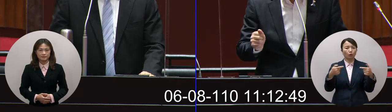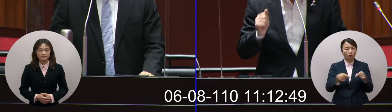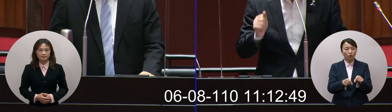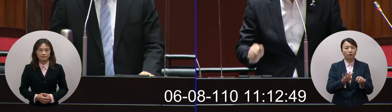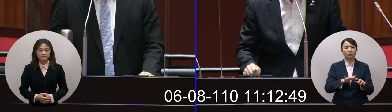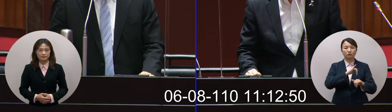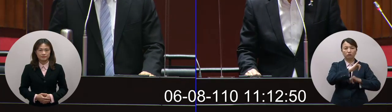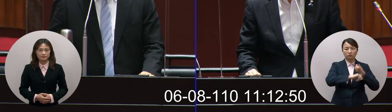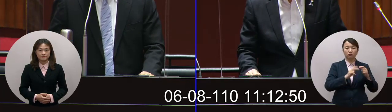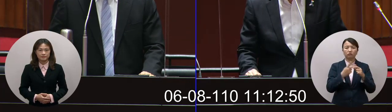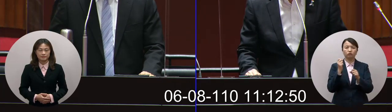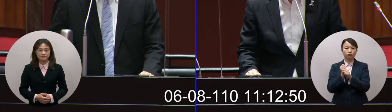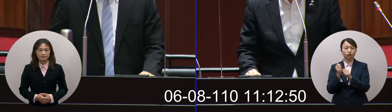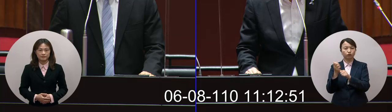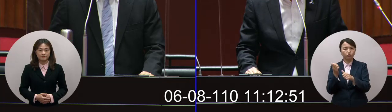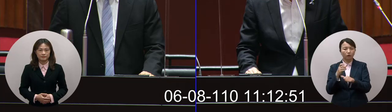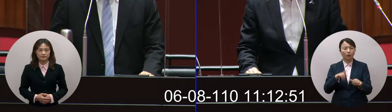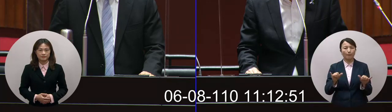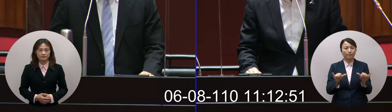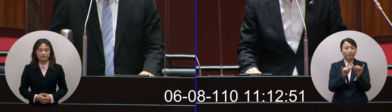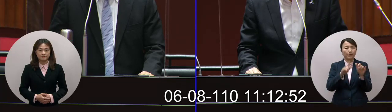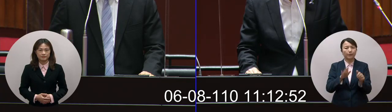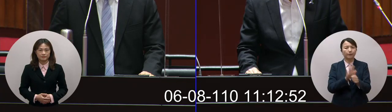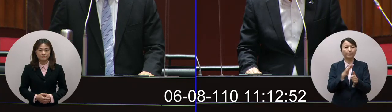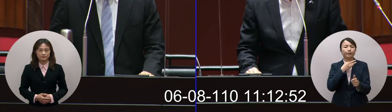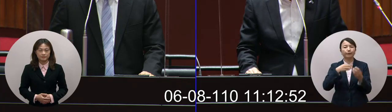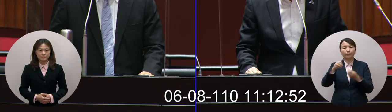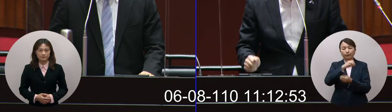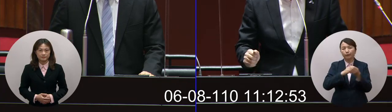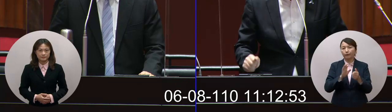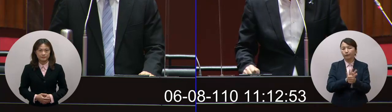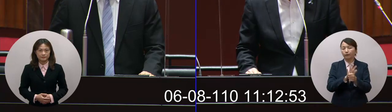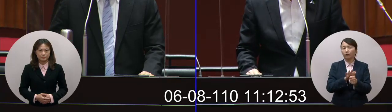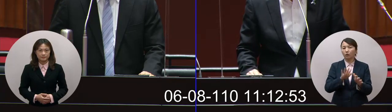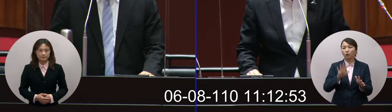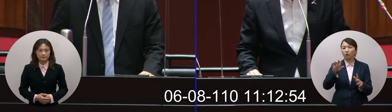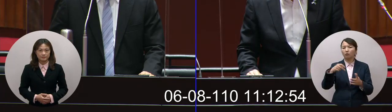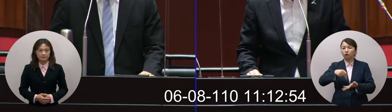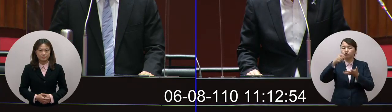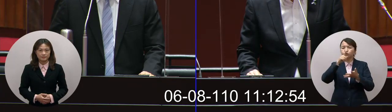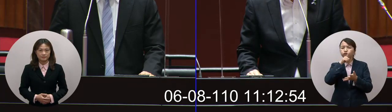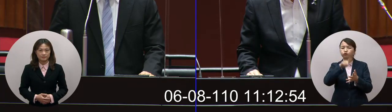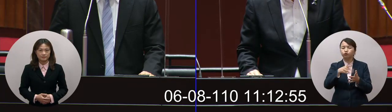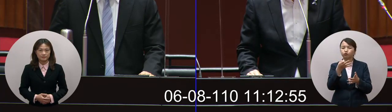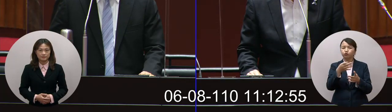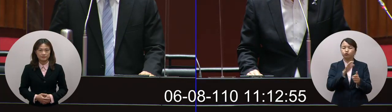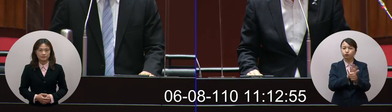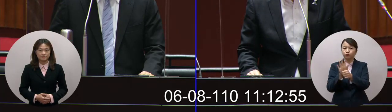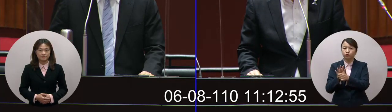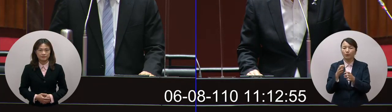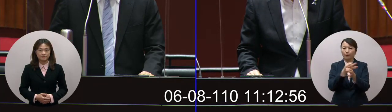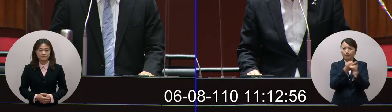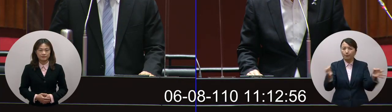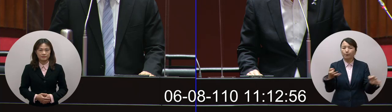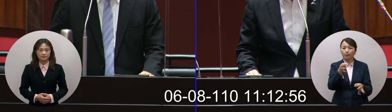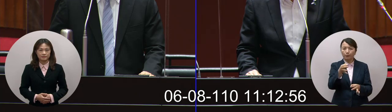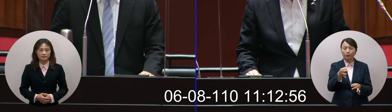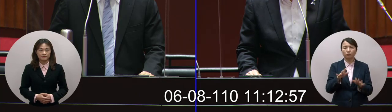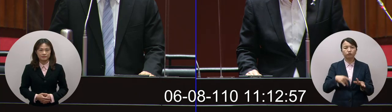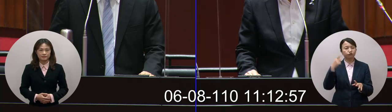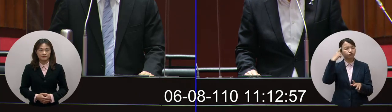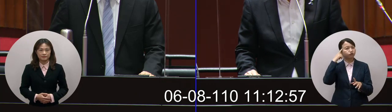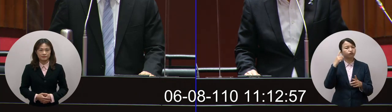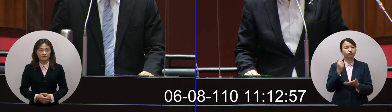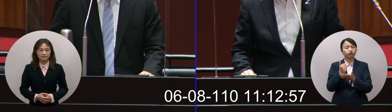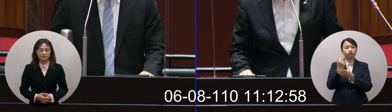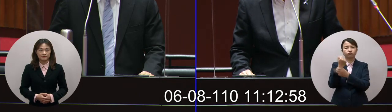跟生产的部分的冲击啊，需要靠纾困。虽然有人提到说纾困啊要广发现金啊，我个人啊是不